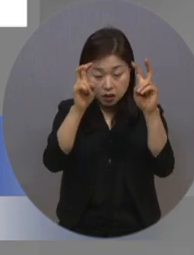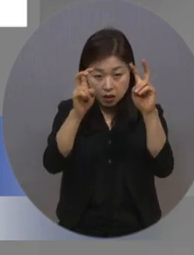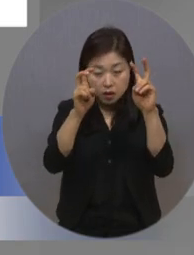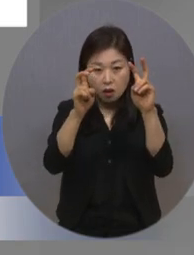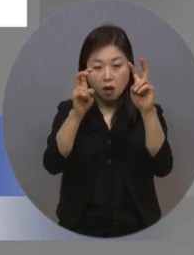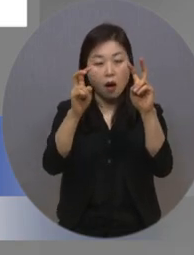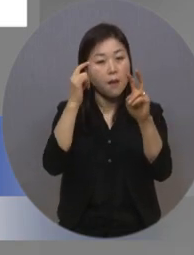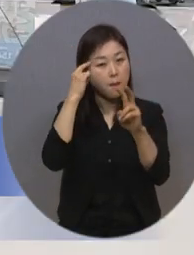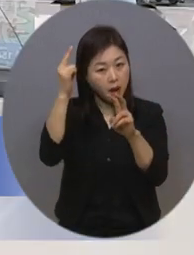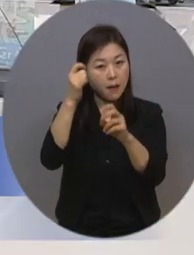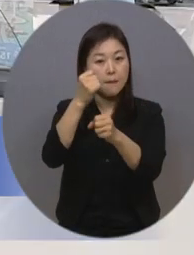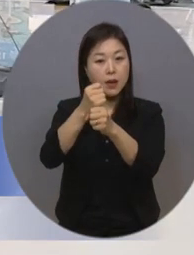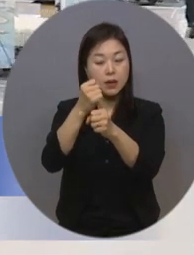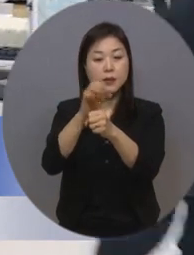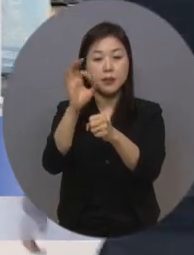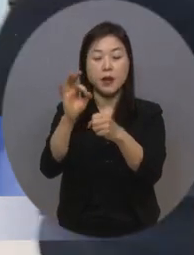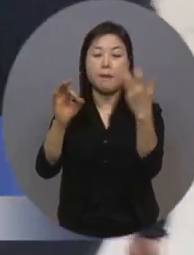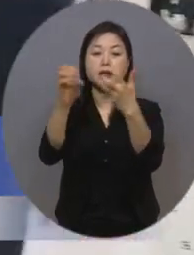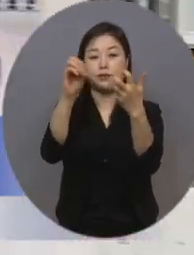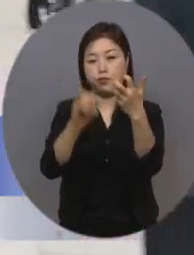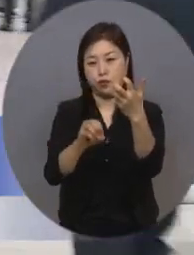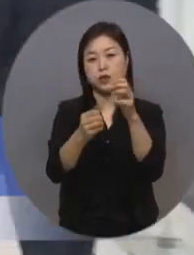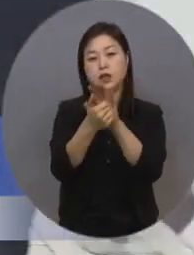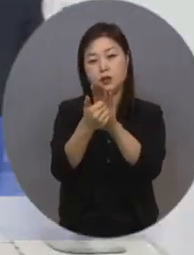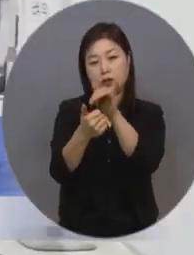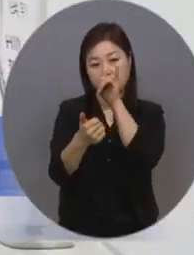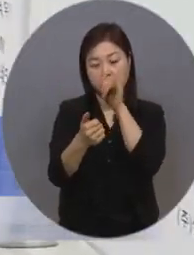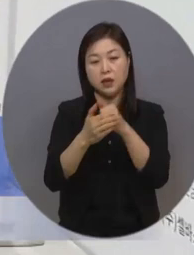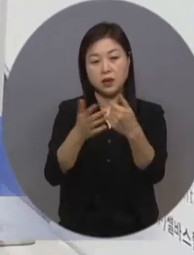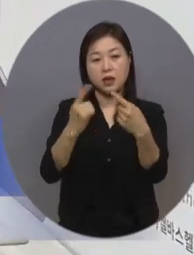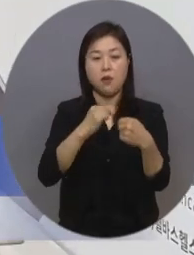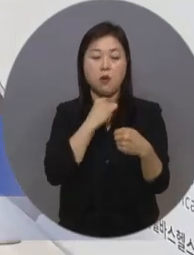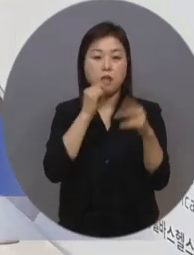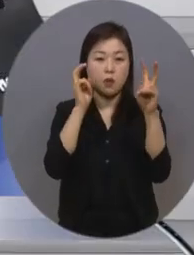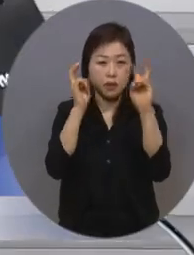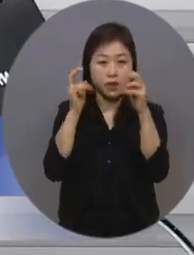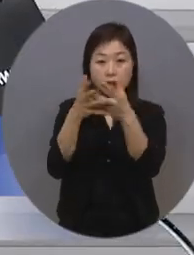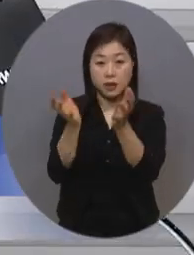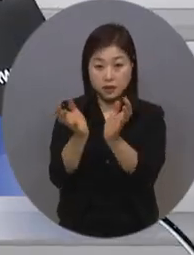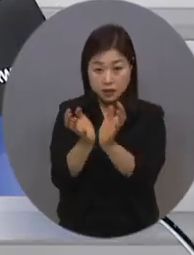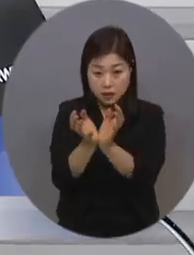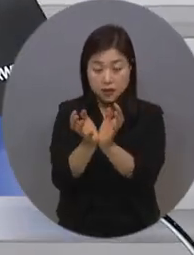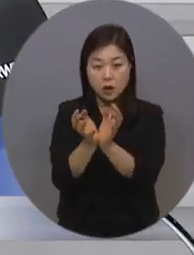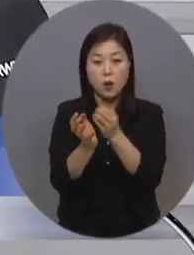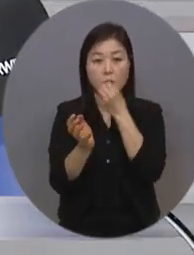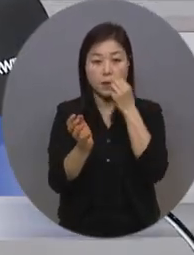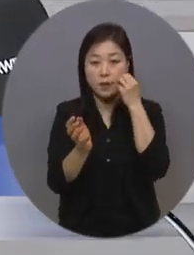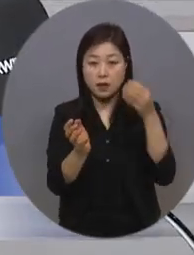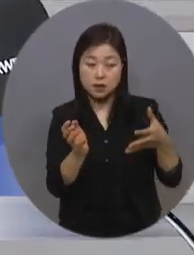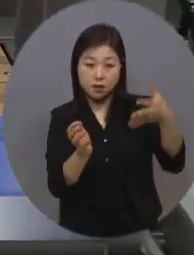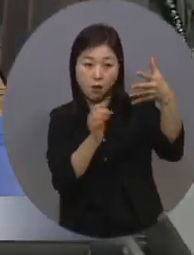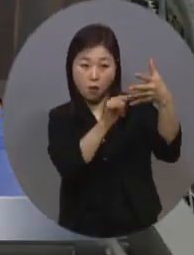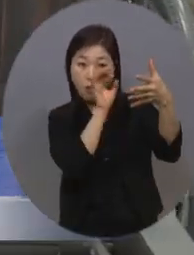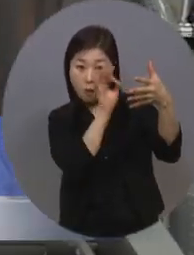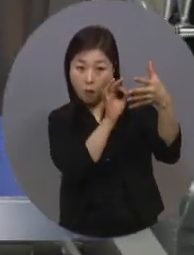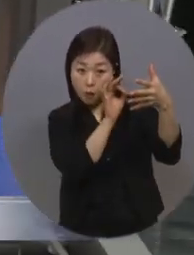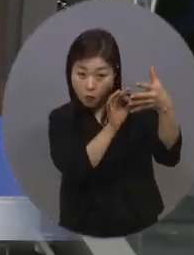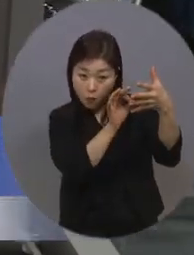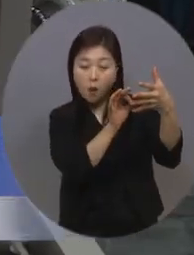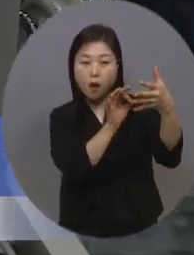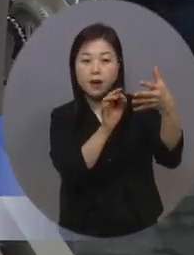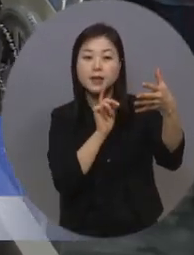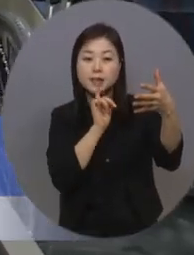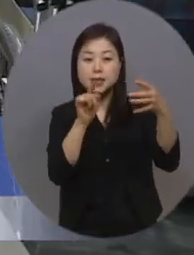80%를 지원합니다. 참여를 원하는 기업과 단체는 공단 홈페이지에서 공모 안내에 따라 제안